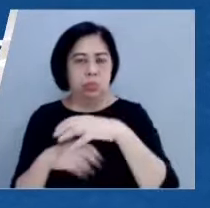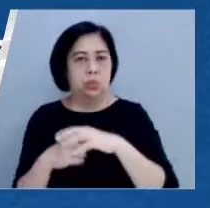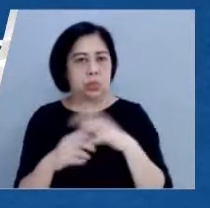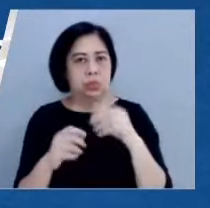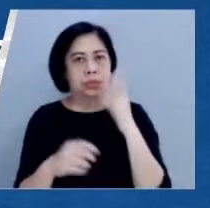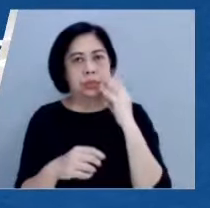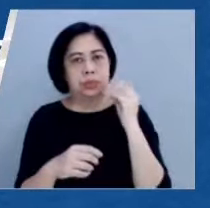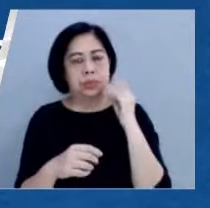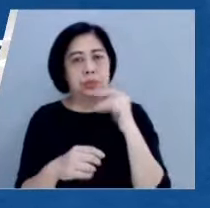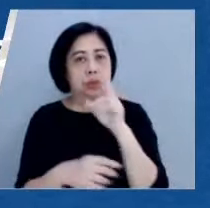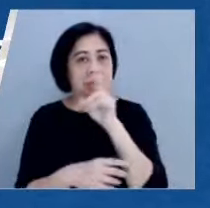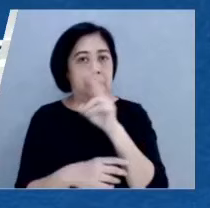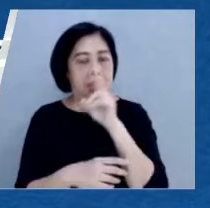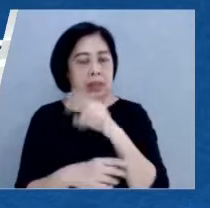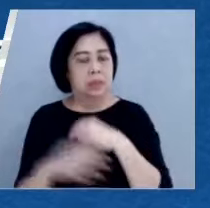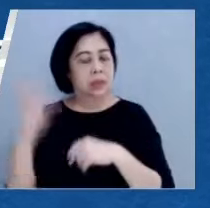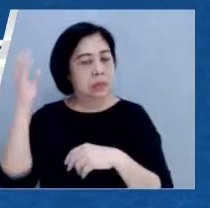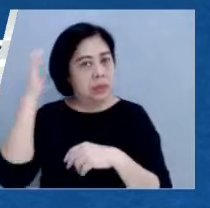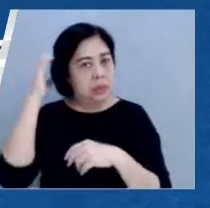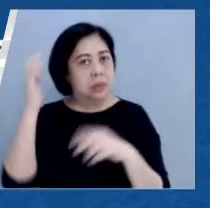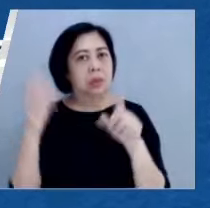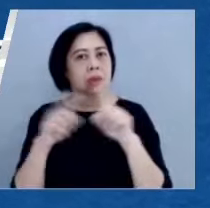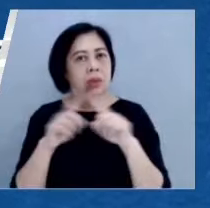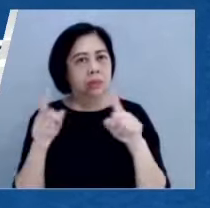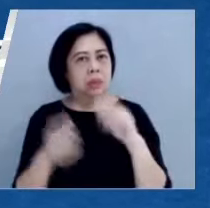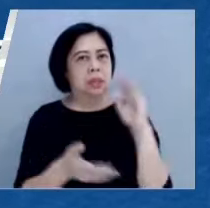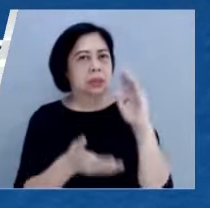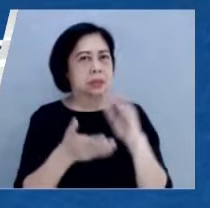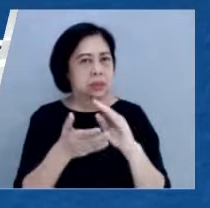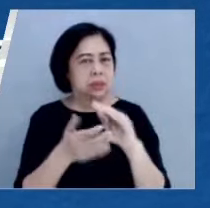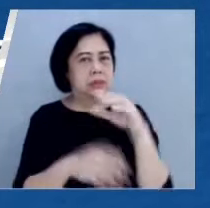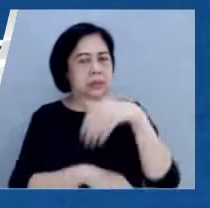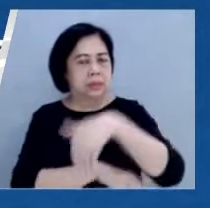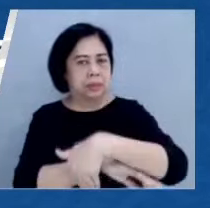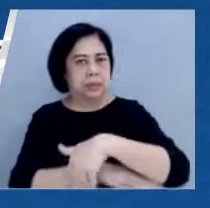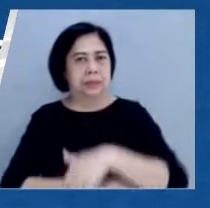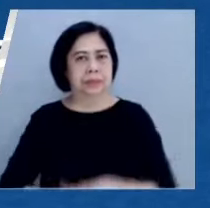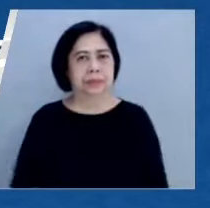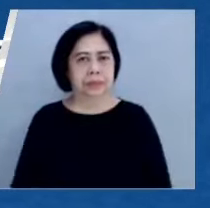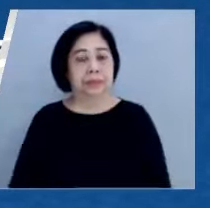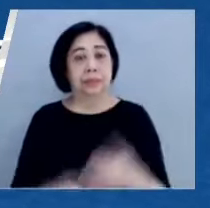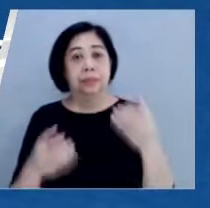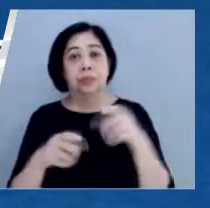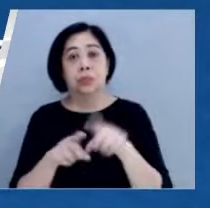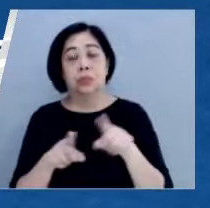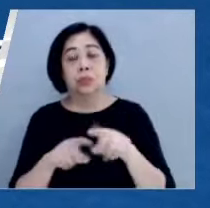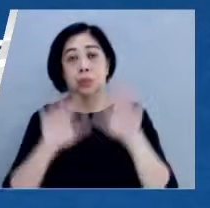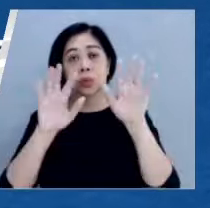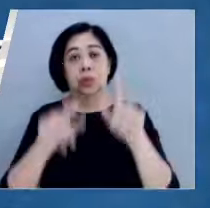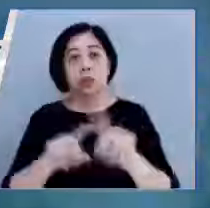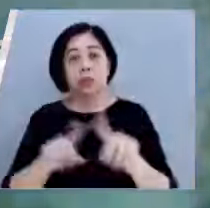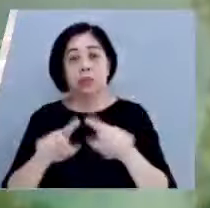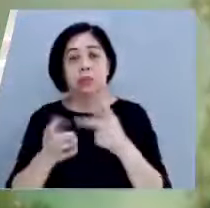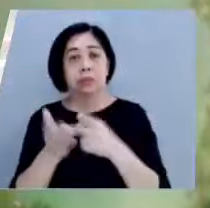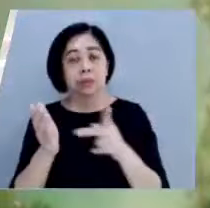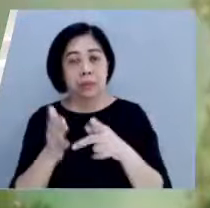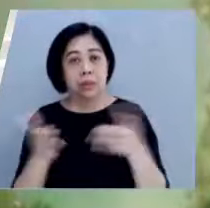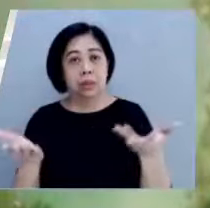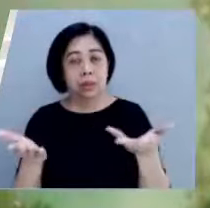sa Visayas at Mindanao, pero mababawasan yan sa gabi. May chance rin ng ulan sa ilang bahagi ng Metro